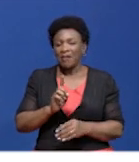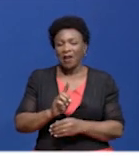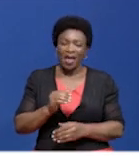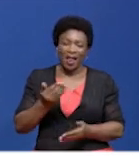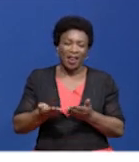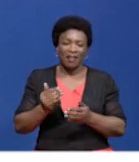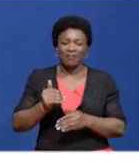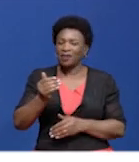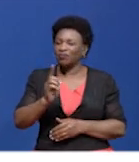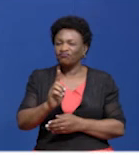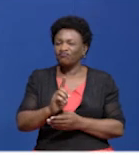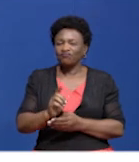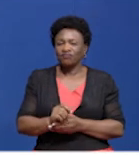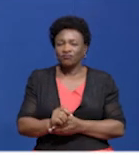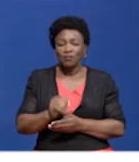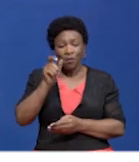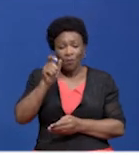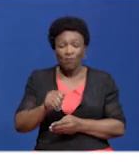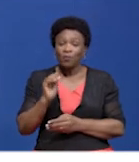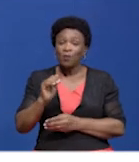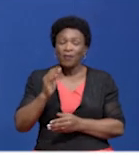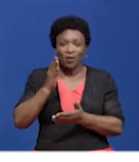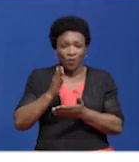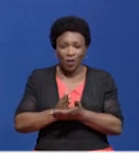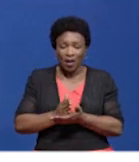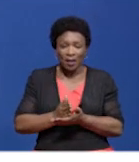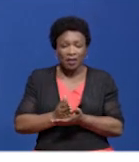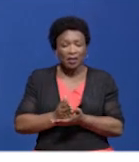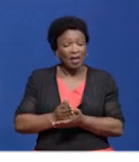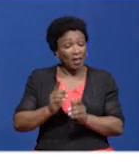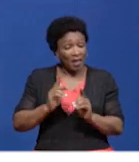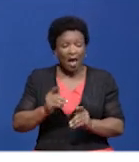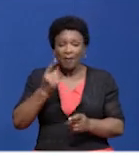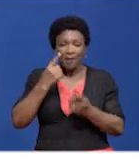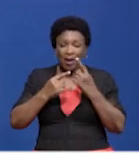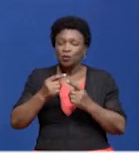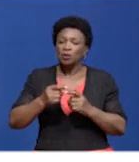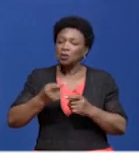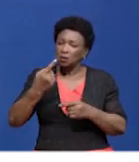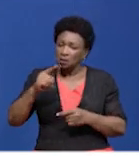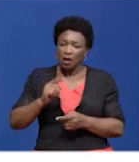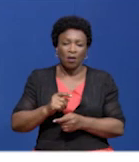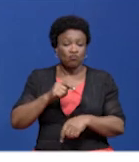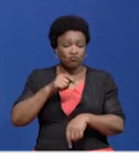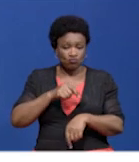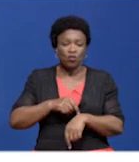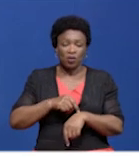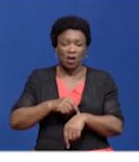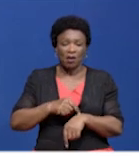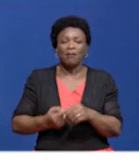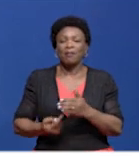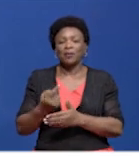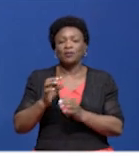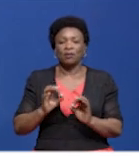zisi mtu aiwa ukweli hata kama utam machozi lakini at the end kwenye time kwenye muda inja keta